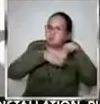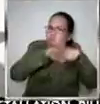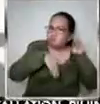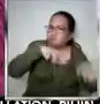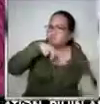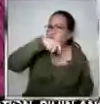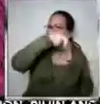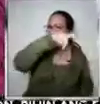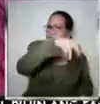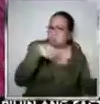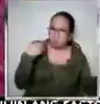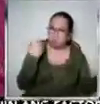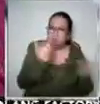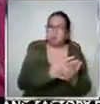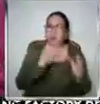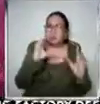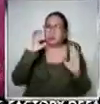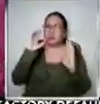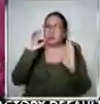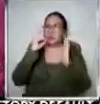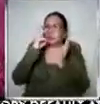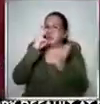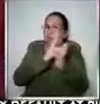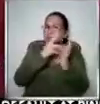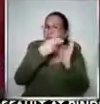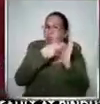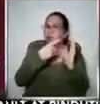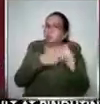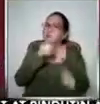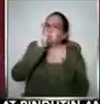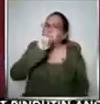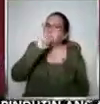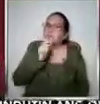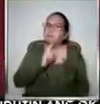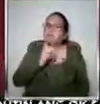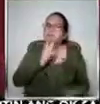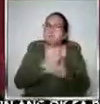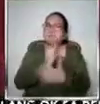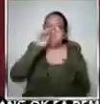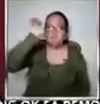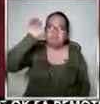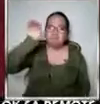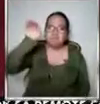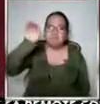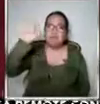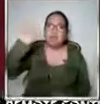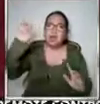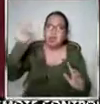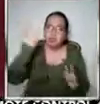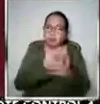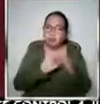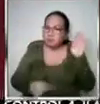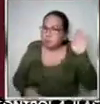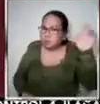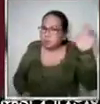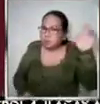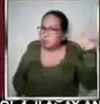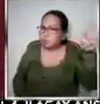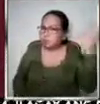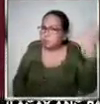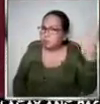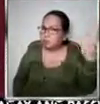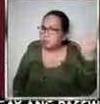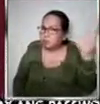sa isa-isang linggo relief, 2 kilo lang? Ipakita nyo po na meron po kayong disiplina, may